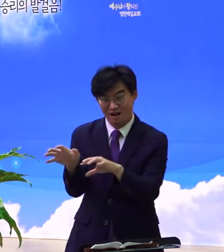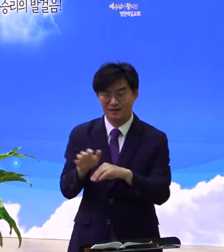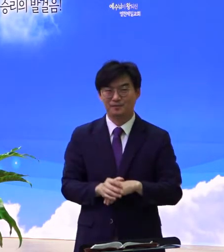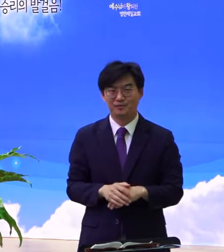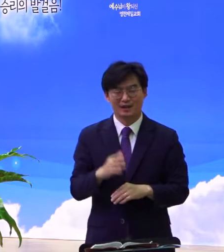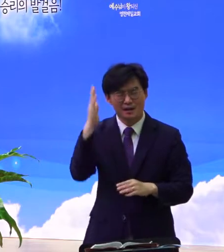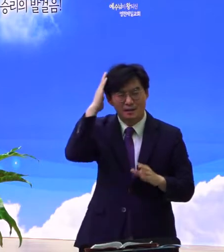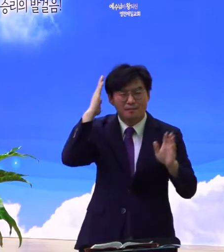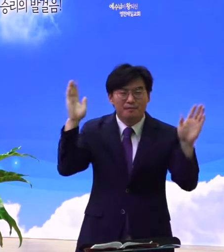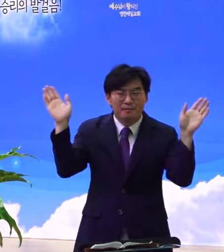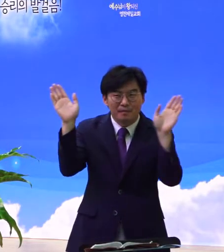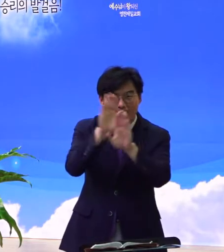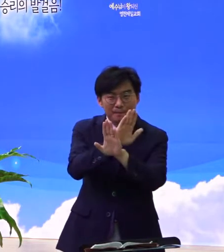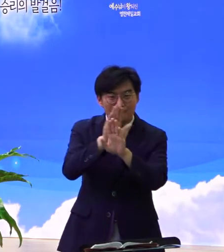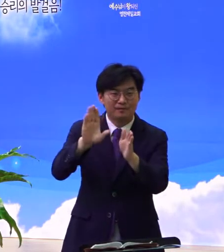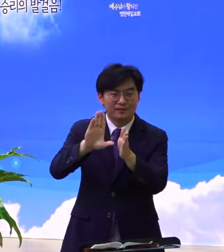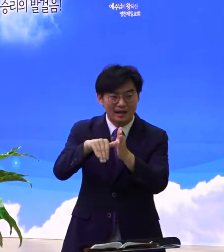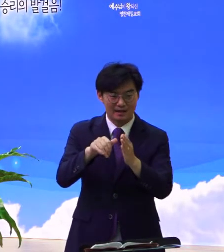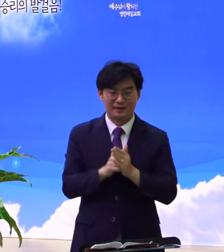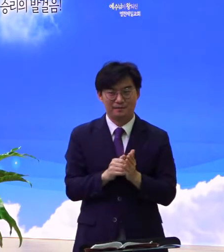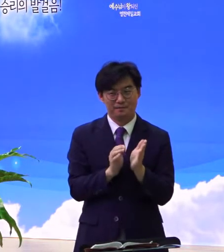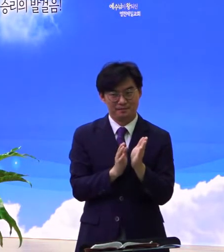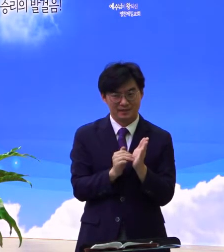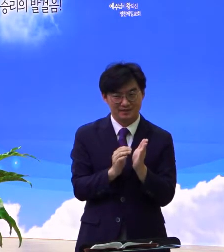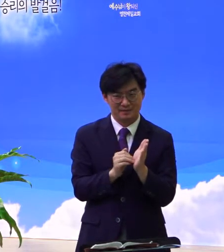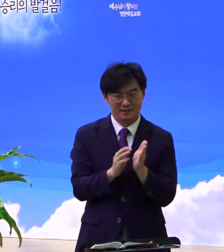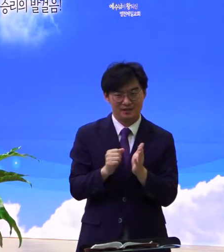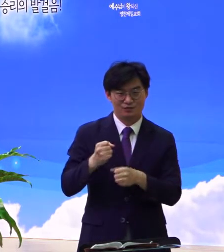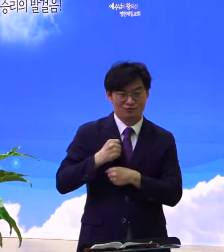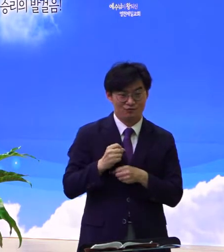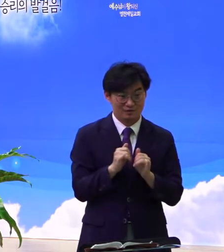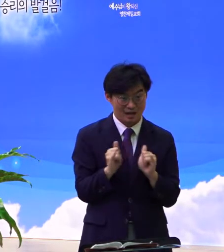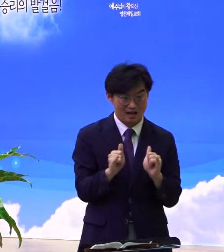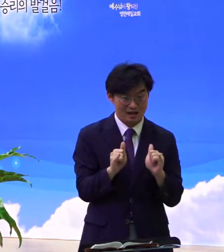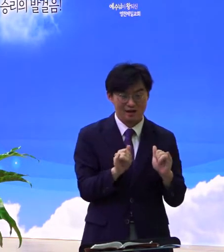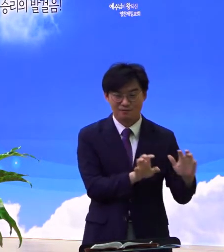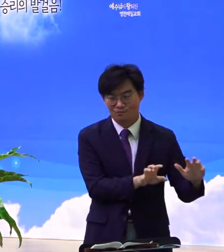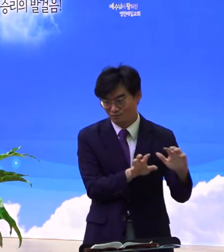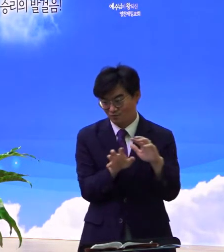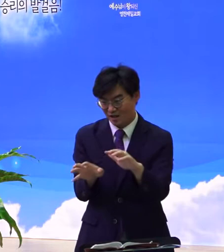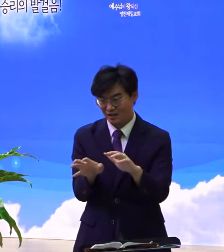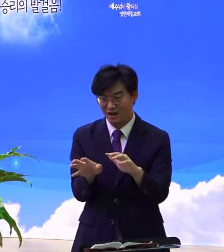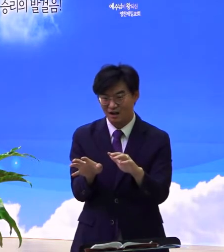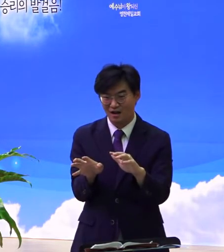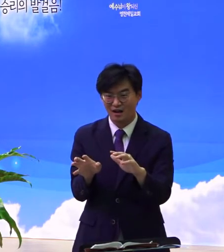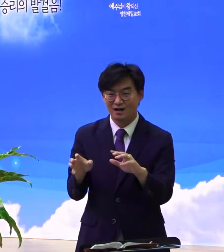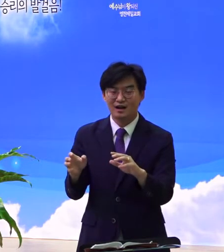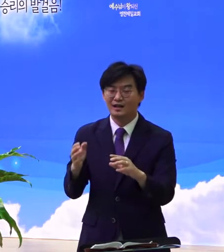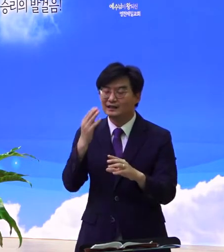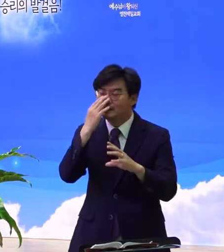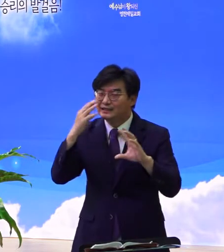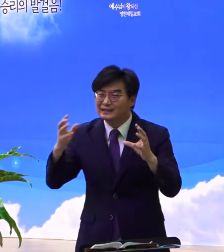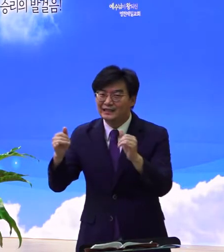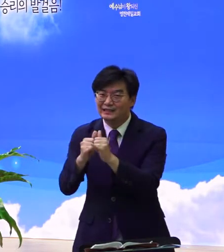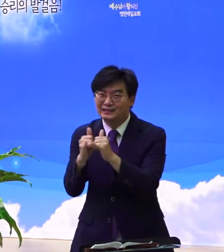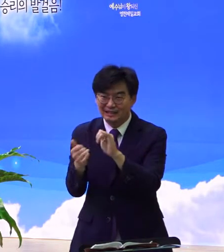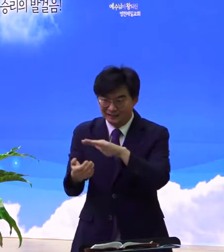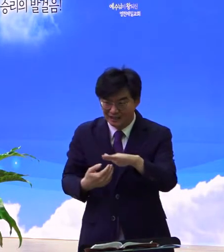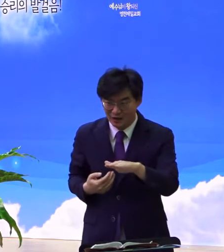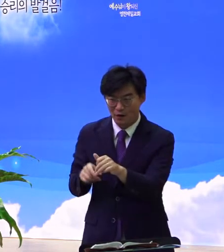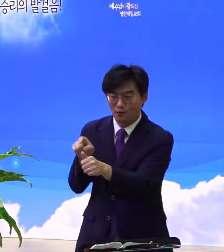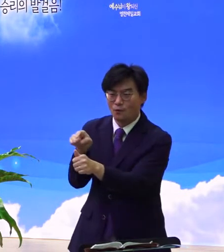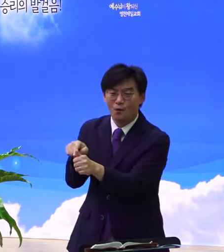깜깜한 칠흑 같은 밤에 은밀하게 군사가 막 이동했을 것 같습니다. 엘리사라고 하는 하나님의